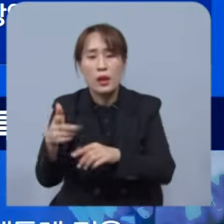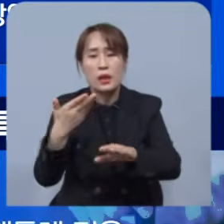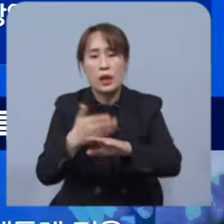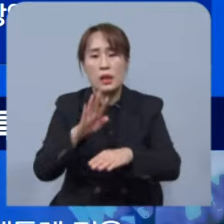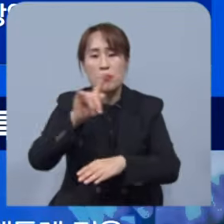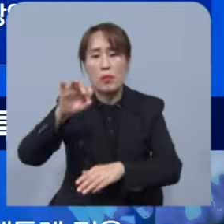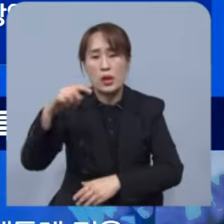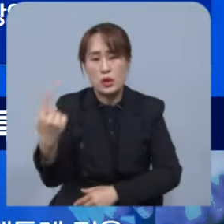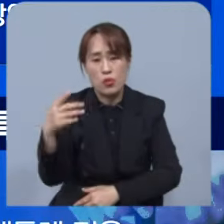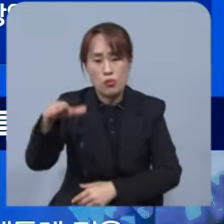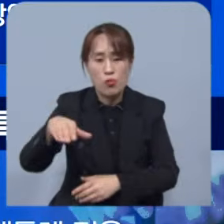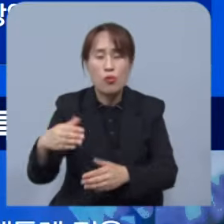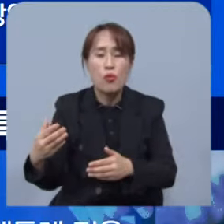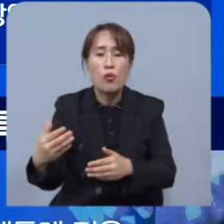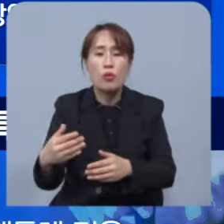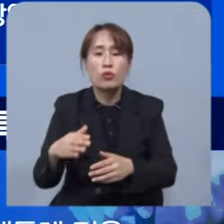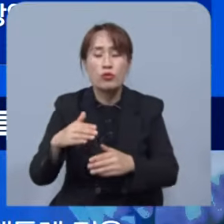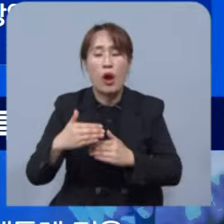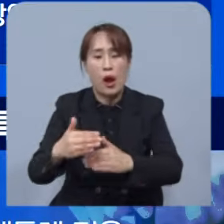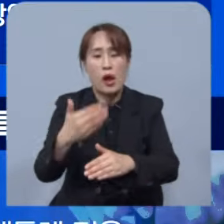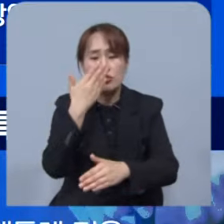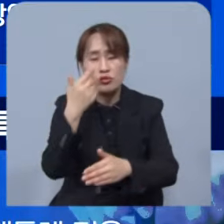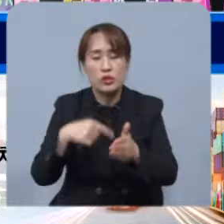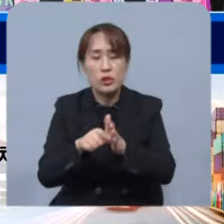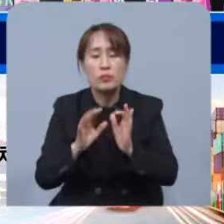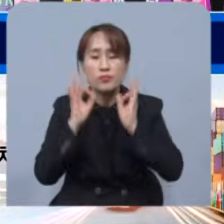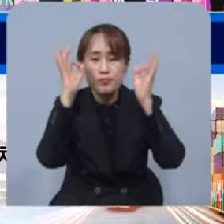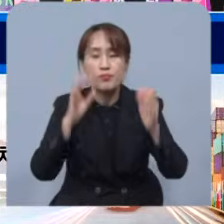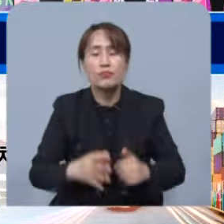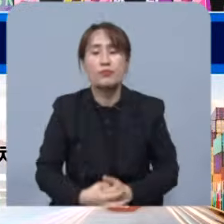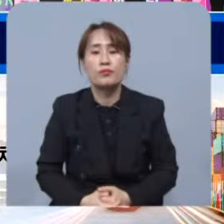다른 바이오 분야에도 적용될 수 있도록 허용하겠습니다.